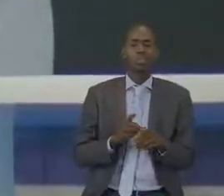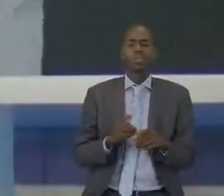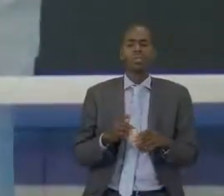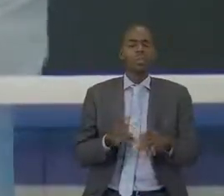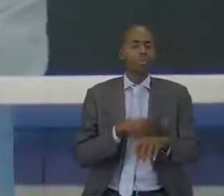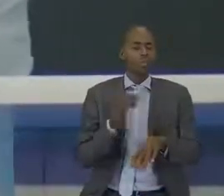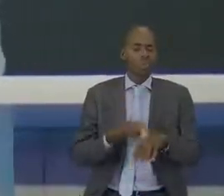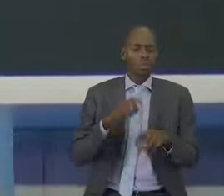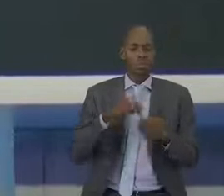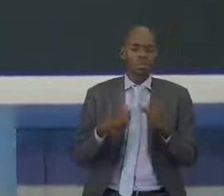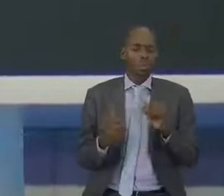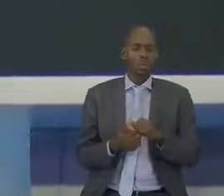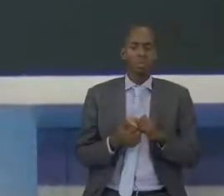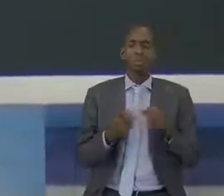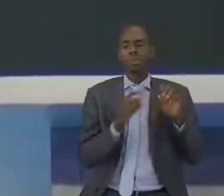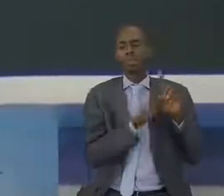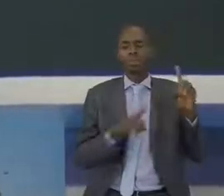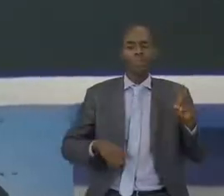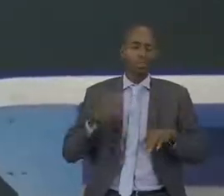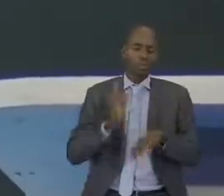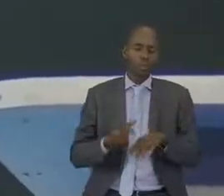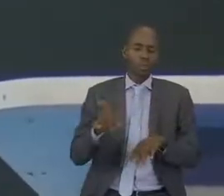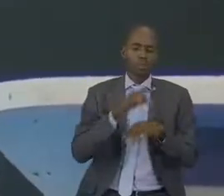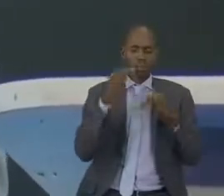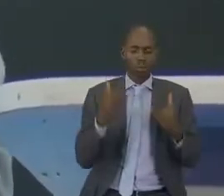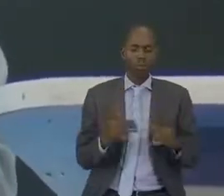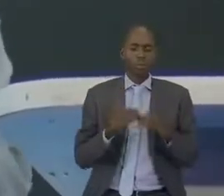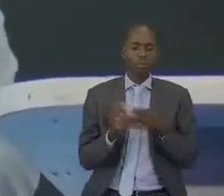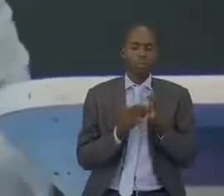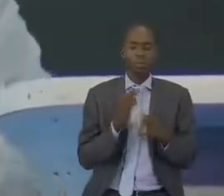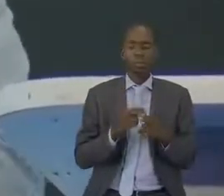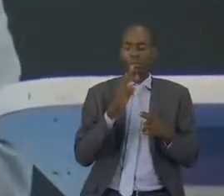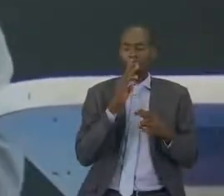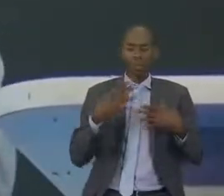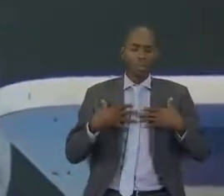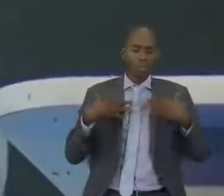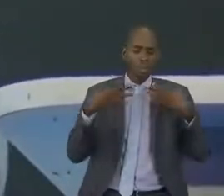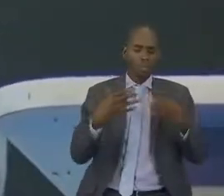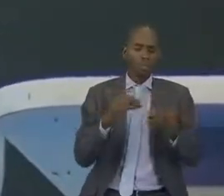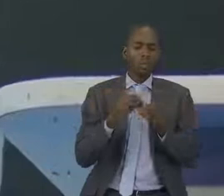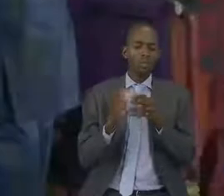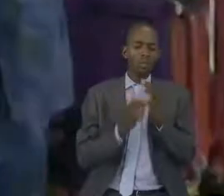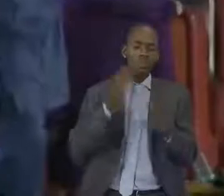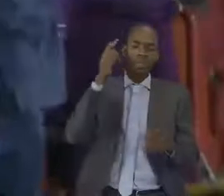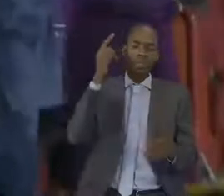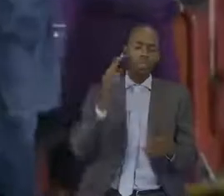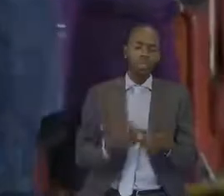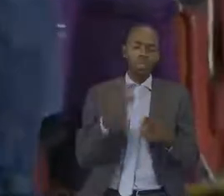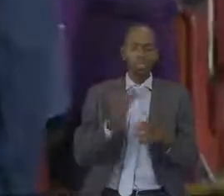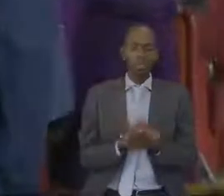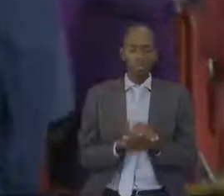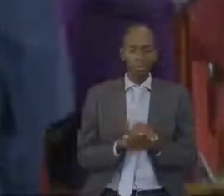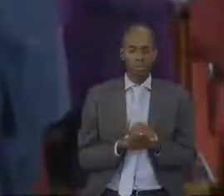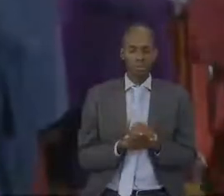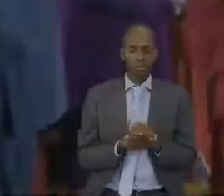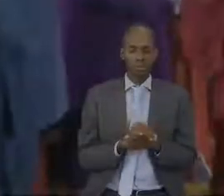date, Dieu vous touche maintenant. Soyez guéris au nom de Jésus.